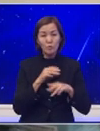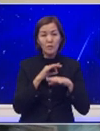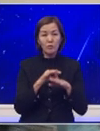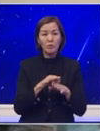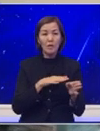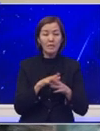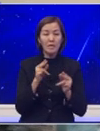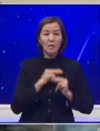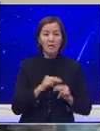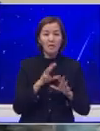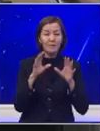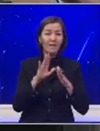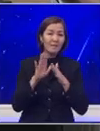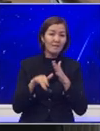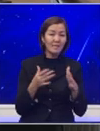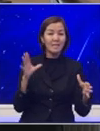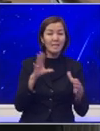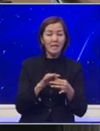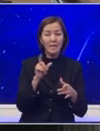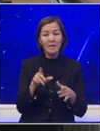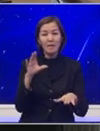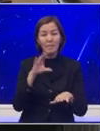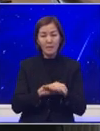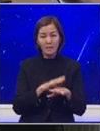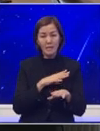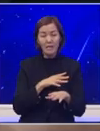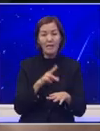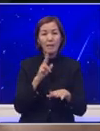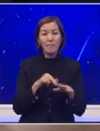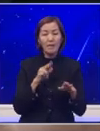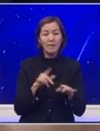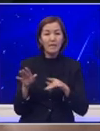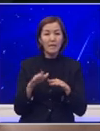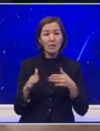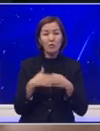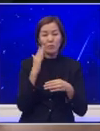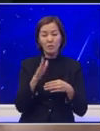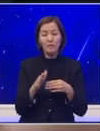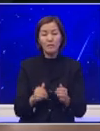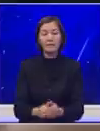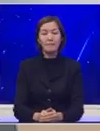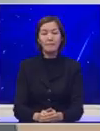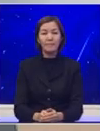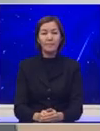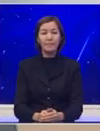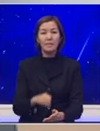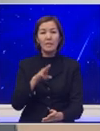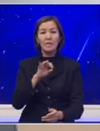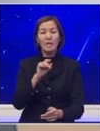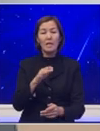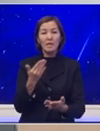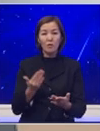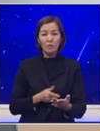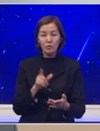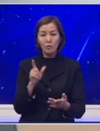жұмыс барысында заңсыз тіркегендерді анықтаған. Полицейлер бұл әрекетке жауапкершілік қарастырылатынын ескертеді. Талғар ауданының